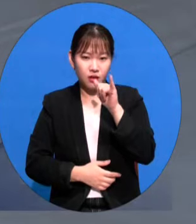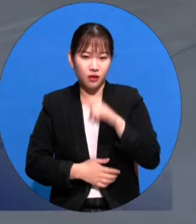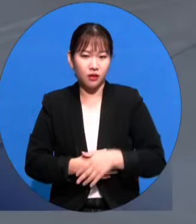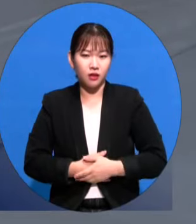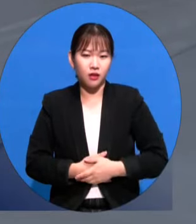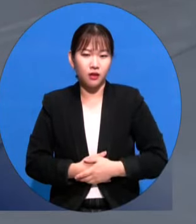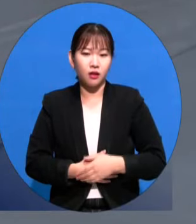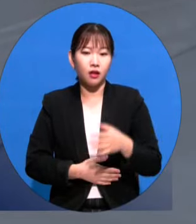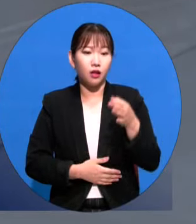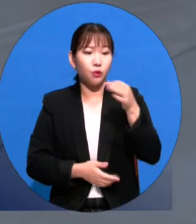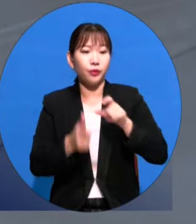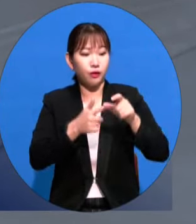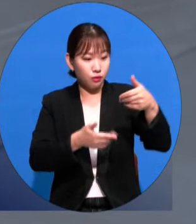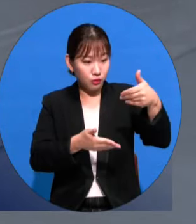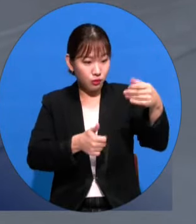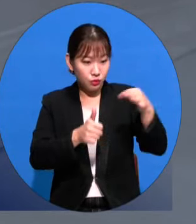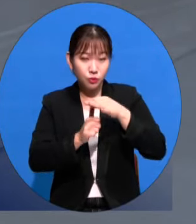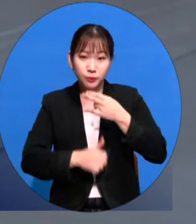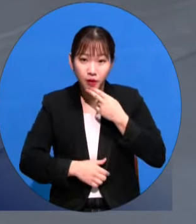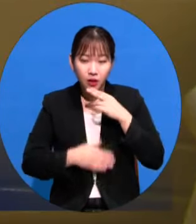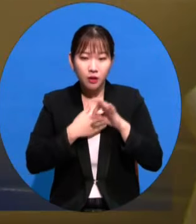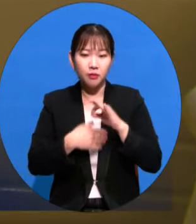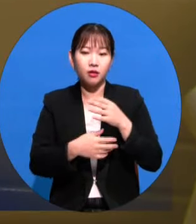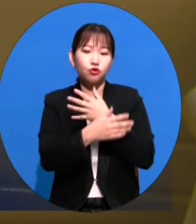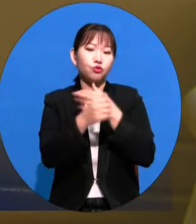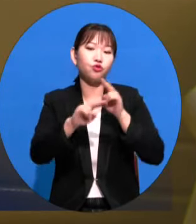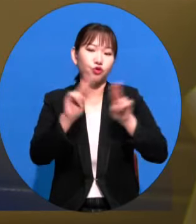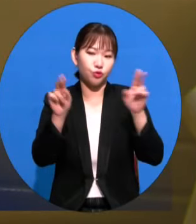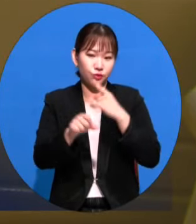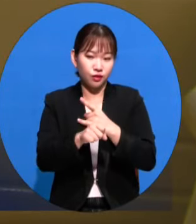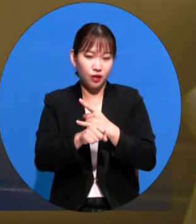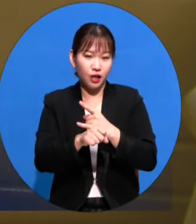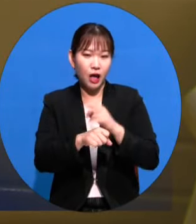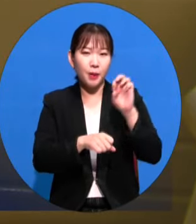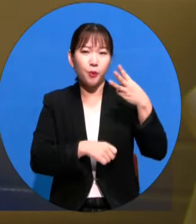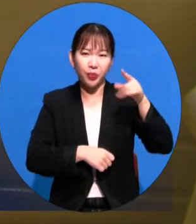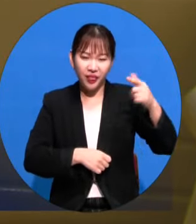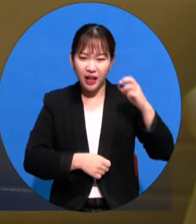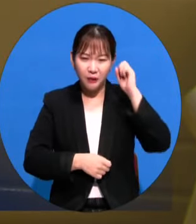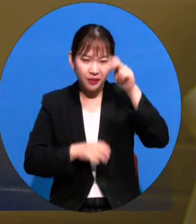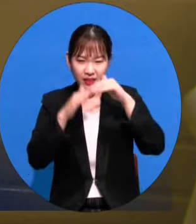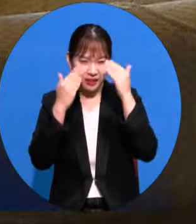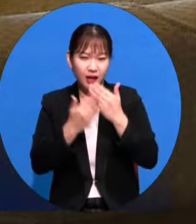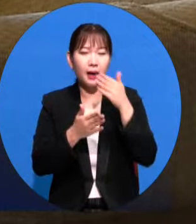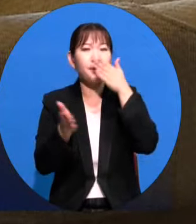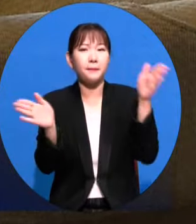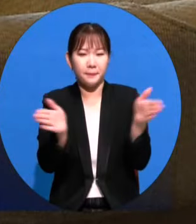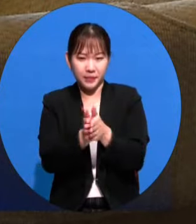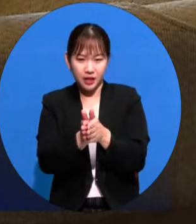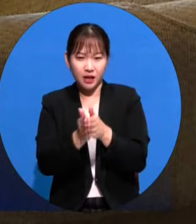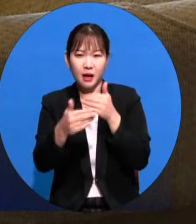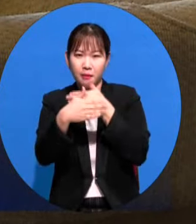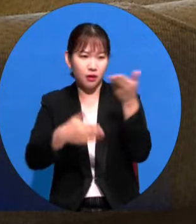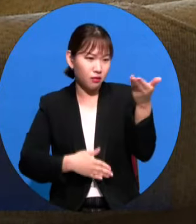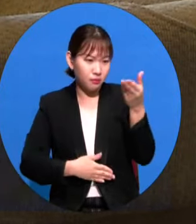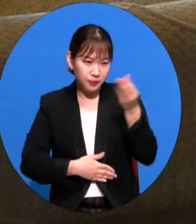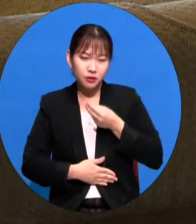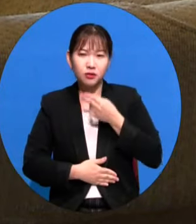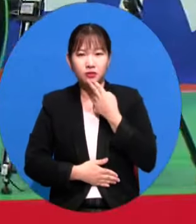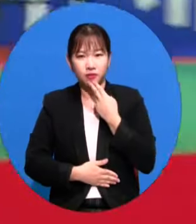올렸지 않으면 계약 파기하겠다, 뭐 못 드리고 뭐 이런 게 다 단합을 한 상태로 방도 주지도